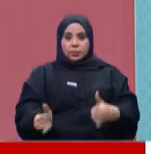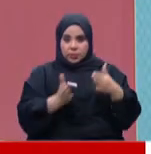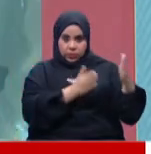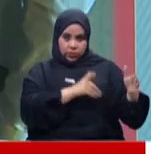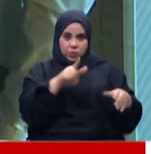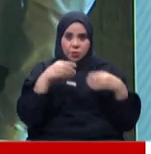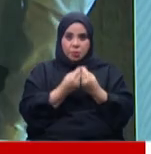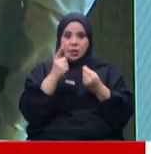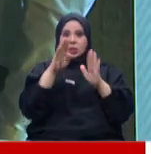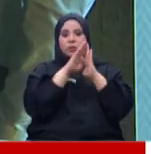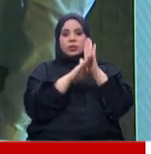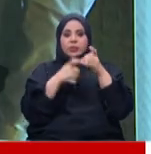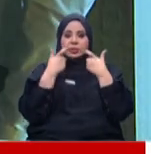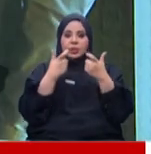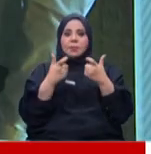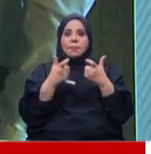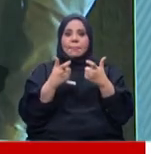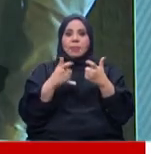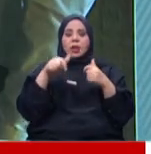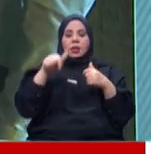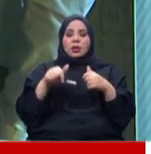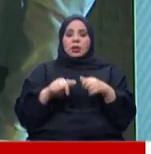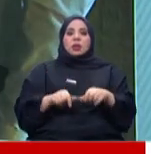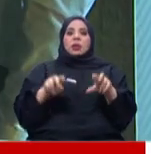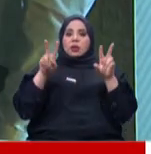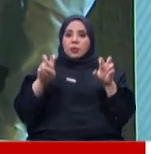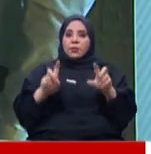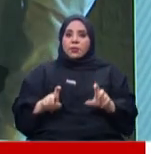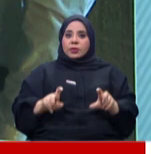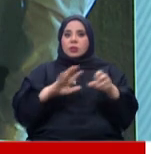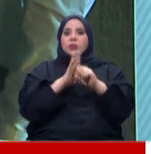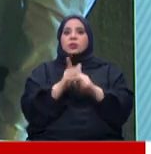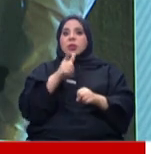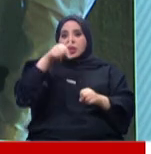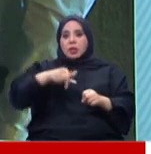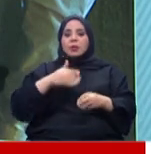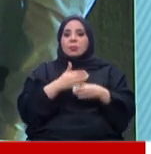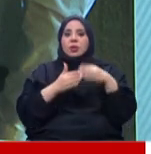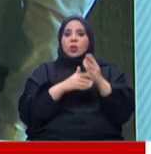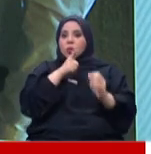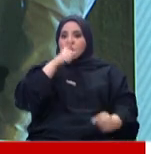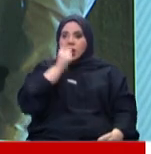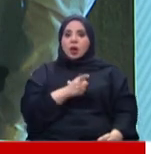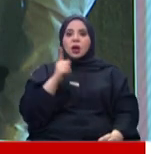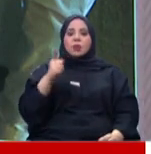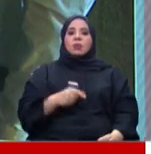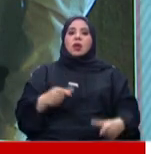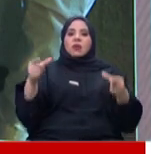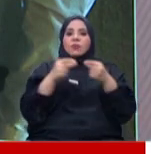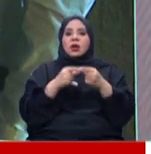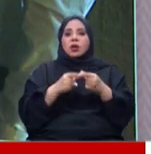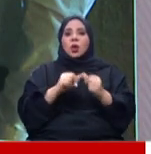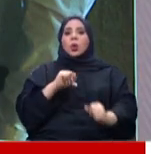وتماشيا مع الإجراءات الاحترازية والتدابير الوقائية المتخذة للحد من انتشار فيروس كورونا، وبناء على توصيات الفريق الوطني